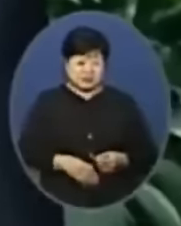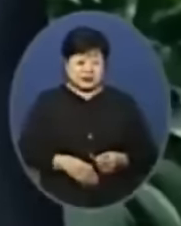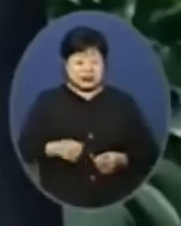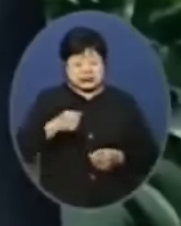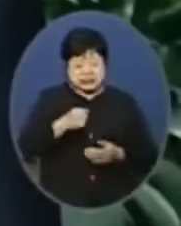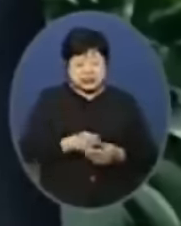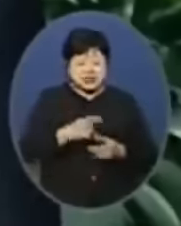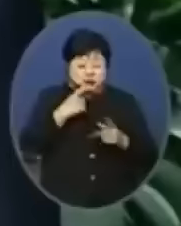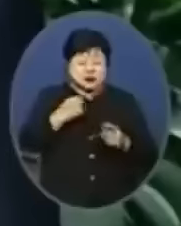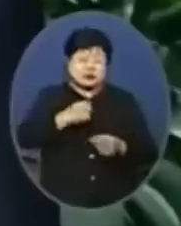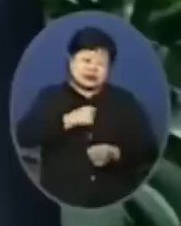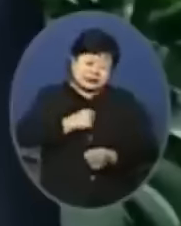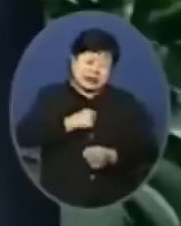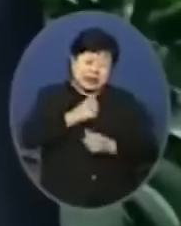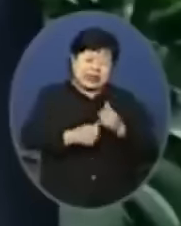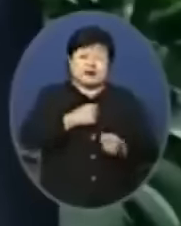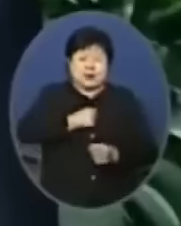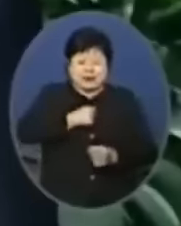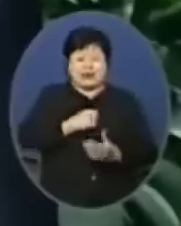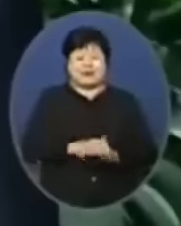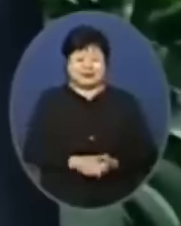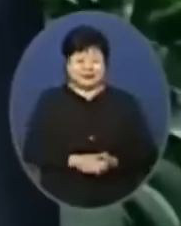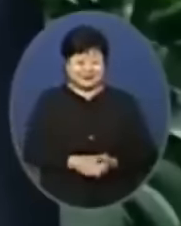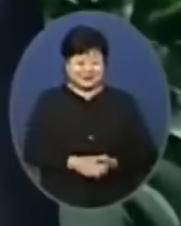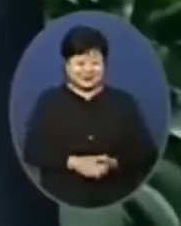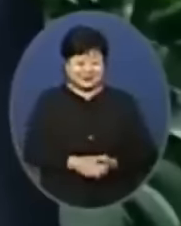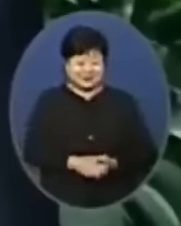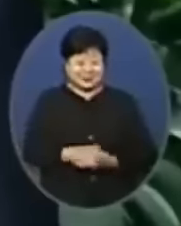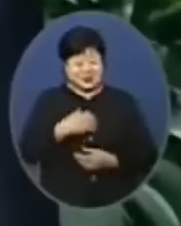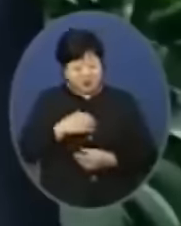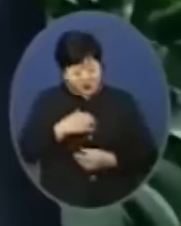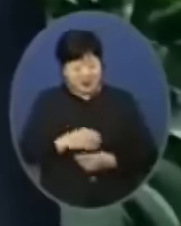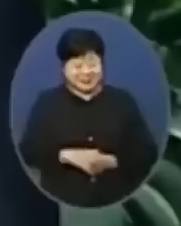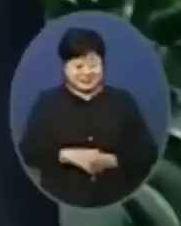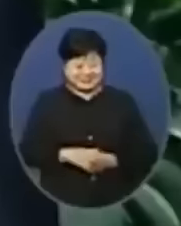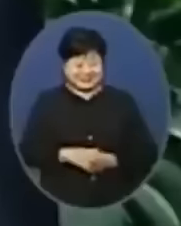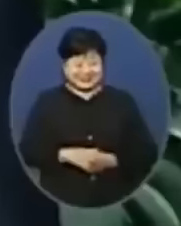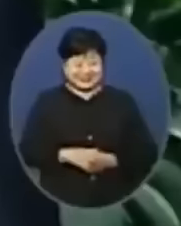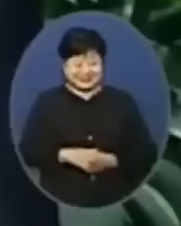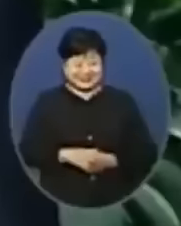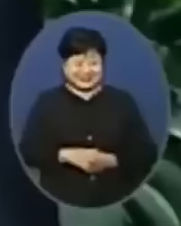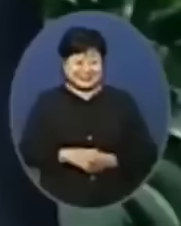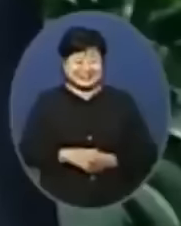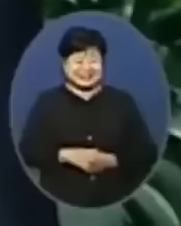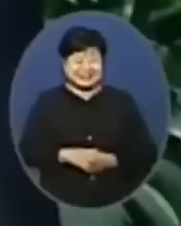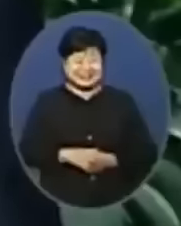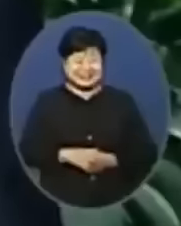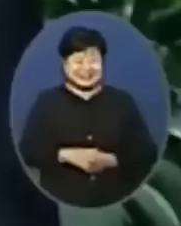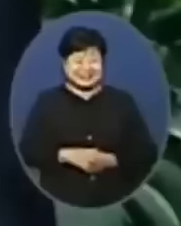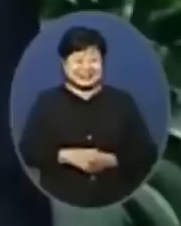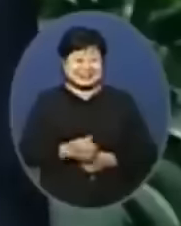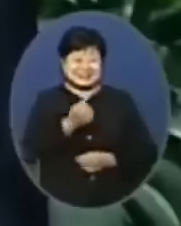나도 답답하고 너도 답답하고 하나님도 답답하고 괴로울 것입니다.